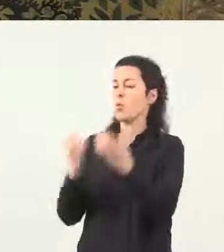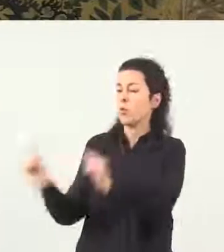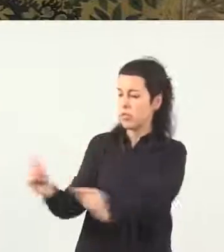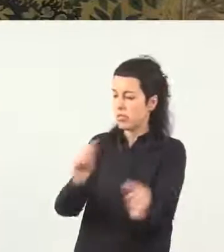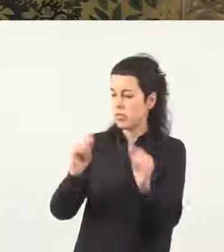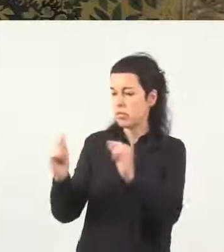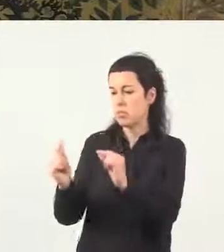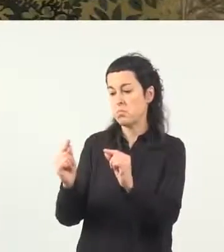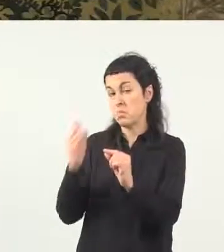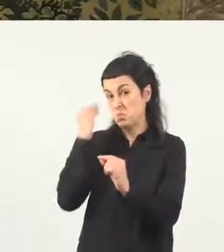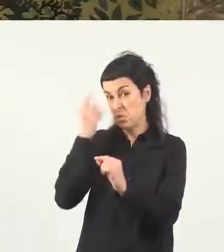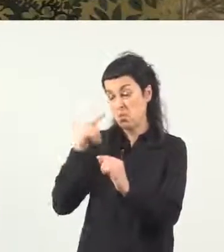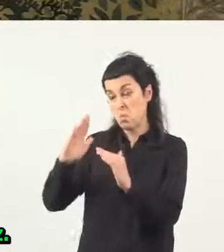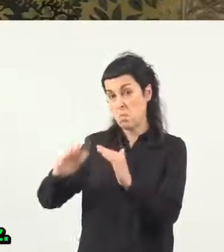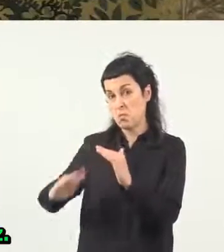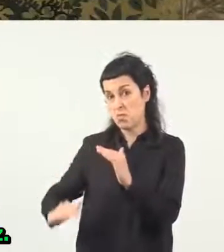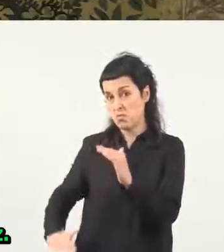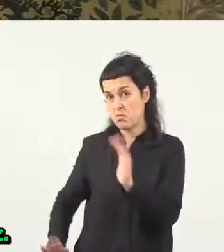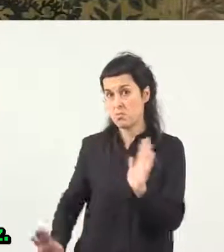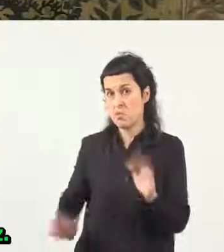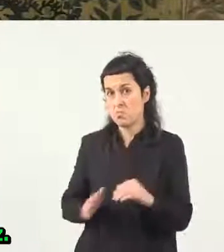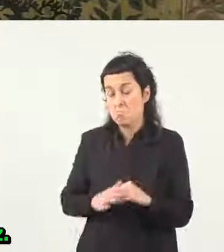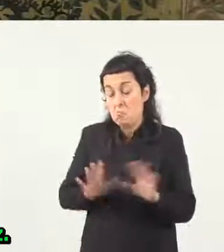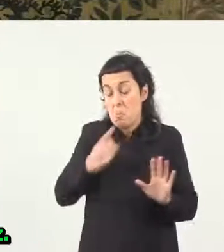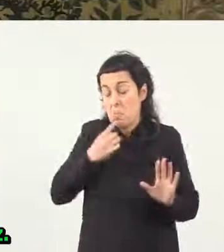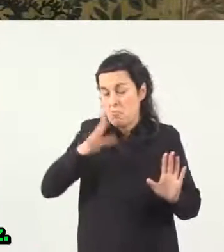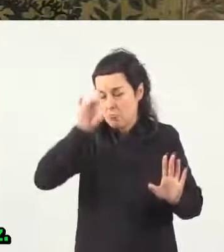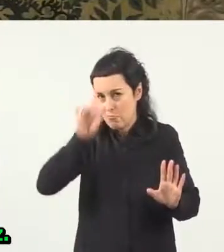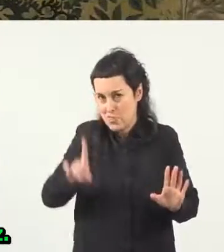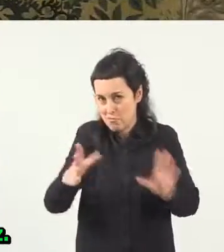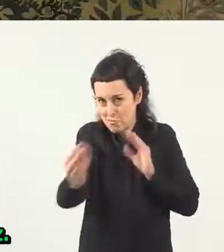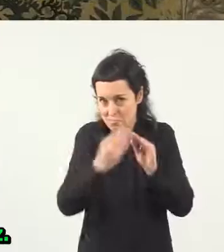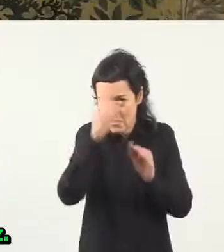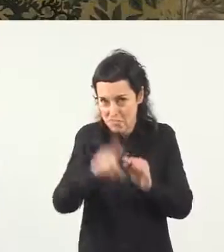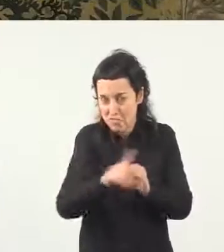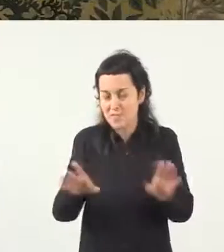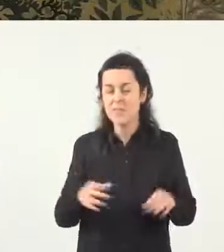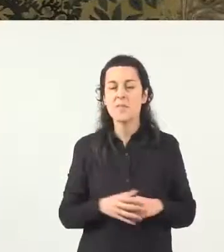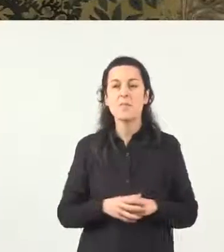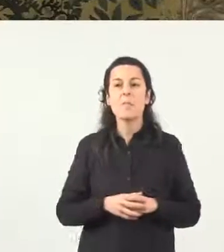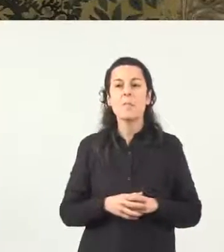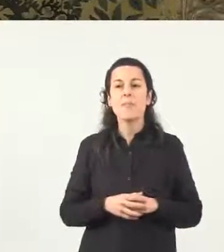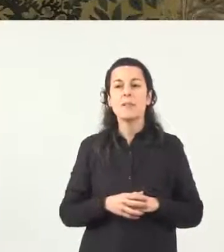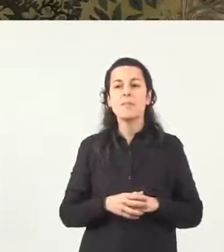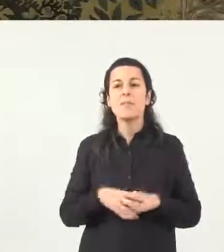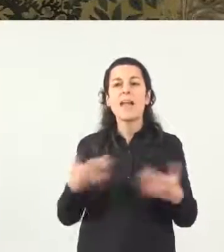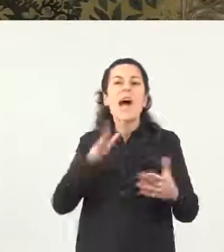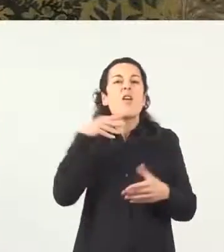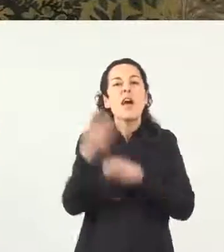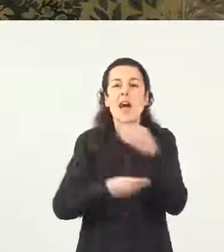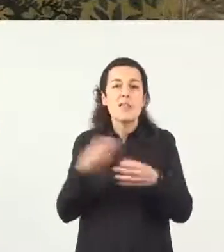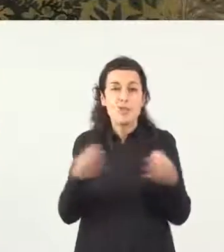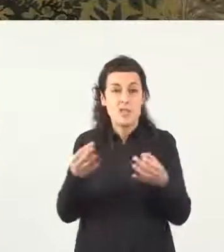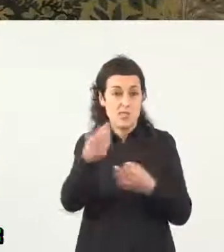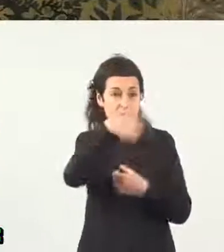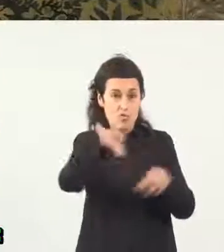hori. Esango nuke gero eta gutxago. Gauzartzen naiz esatera, ez da gizuek, ados zaudeten ala ez. Gehiago egiten dugu, egiten ari